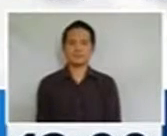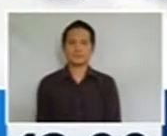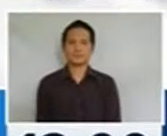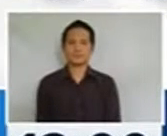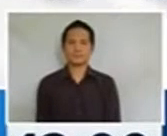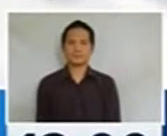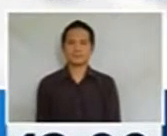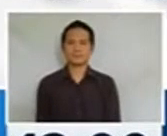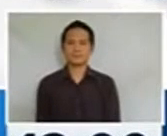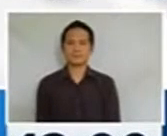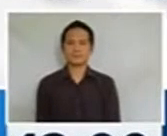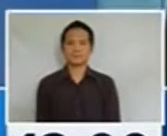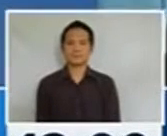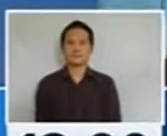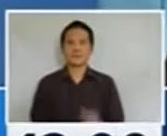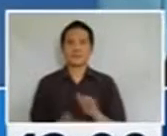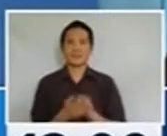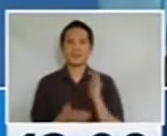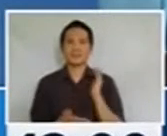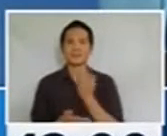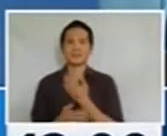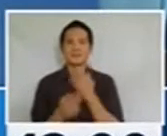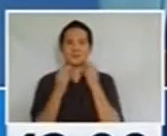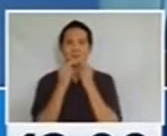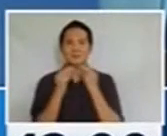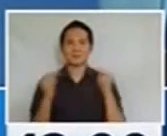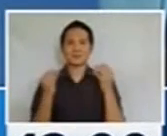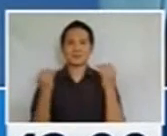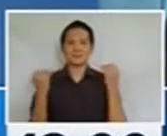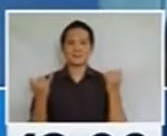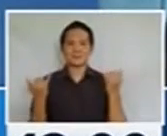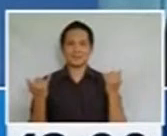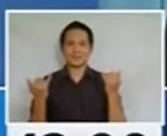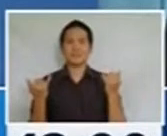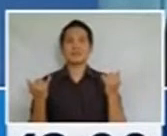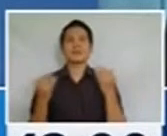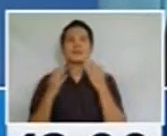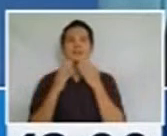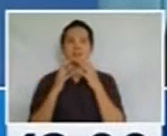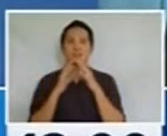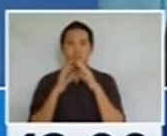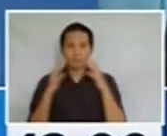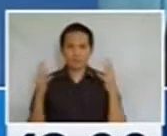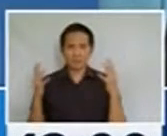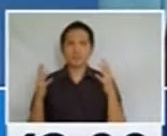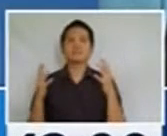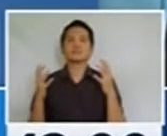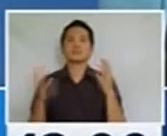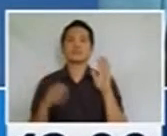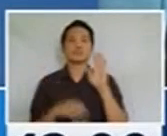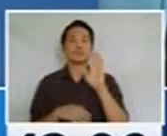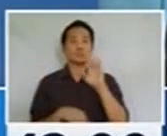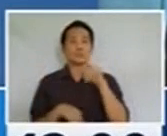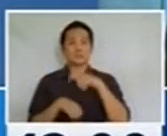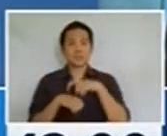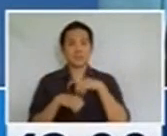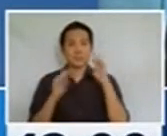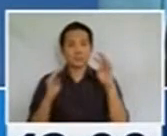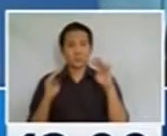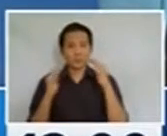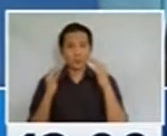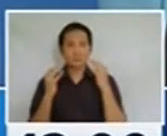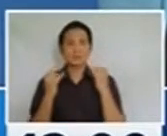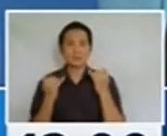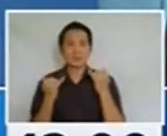Pilipinas o KBP. Asahan niyo ang aming patuloy na pagbibigay impormasyon kaugnay sa mga update sa ating paglaban sa